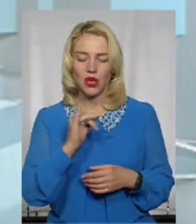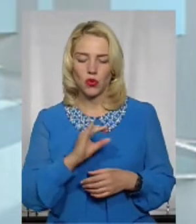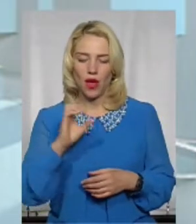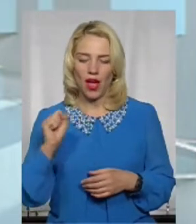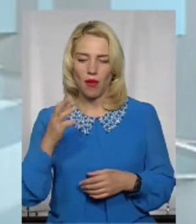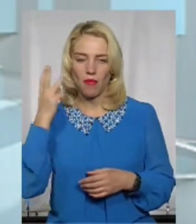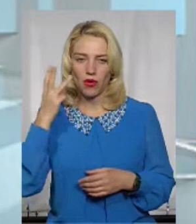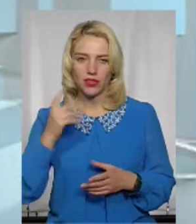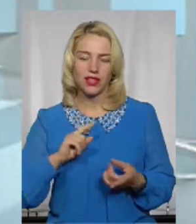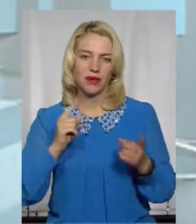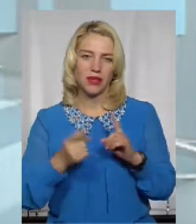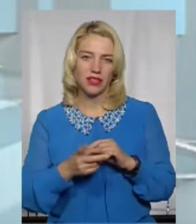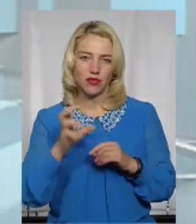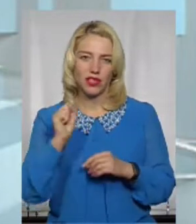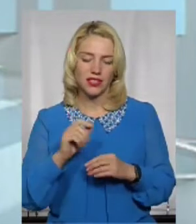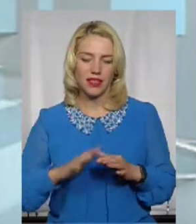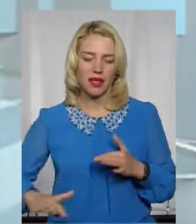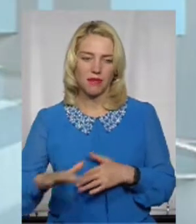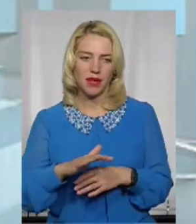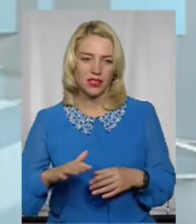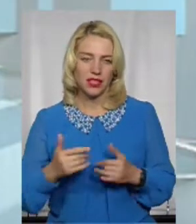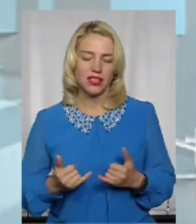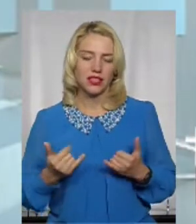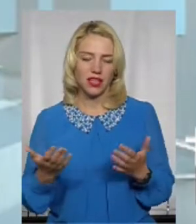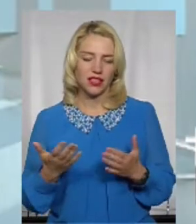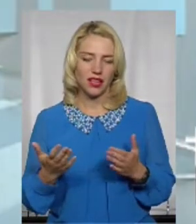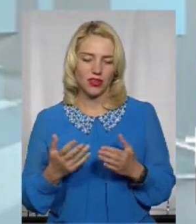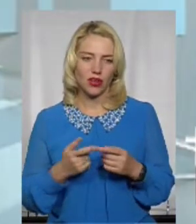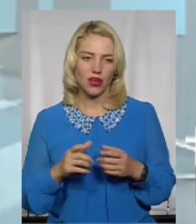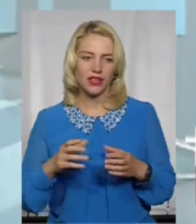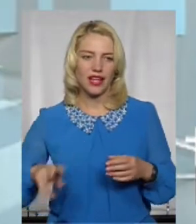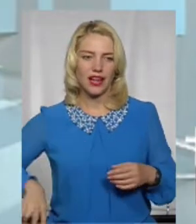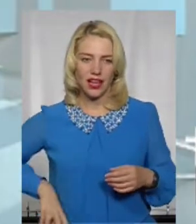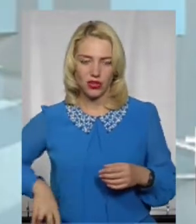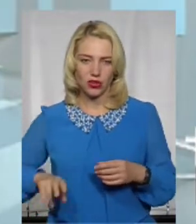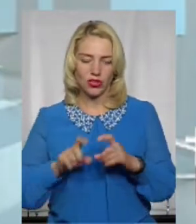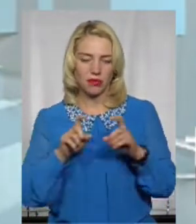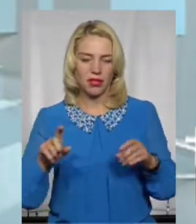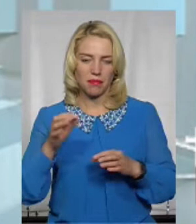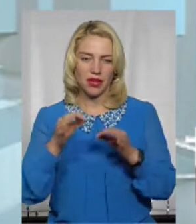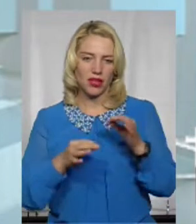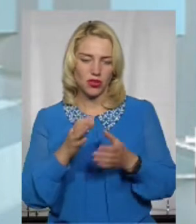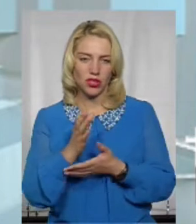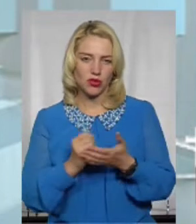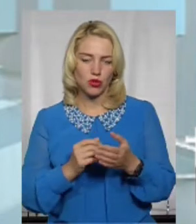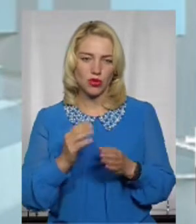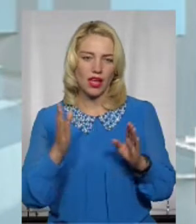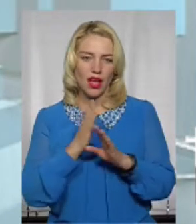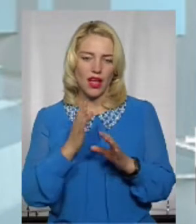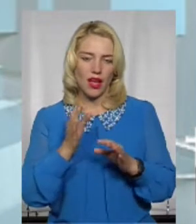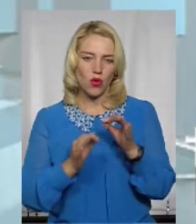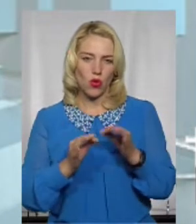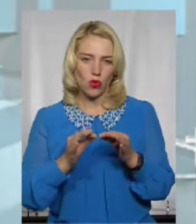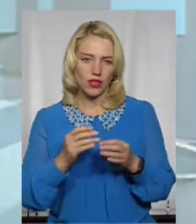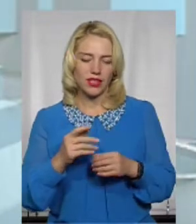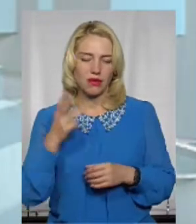Поділля перетворюється на майданчик для діалогу громади із директоркою департаменту природних ресурсів та екології Хмельницької